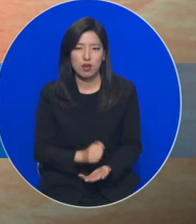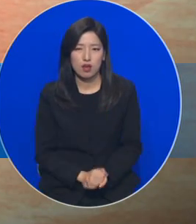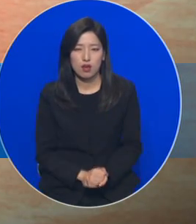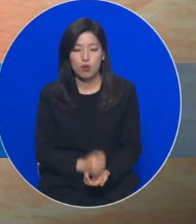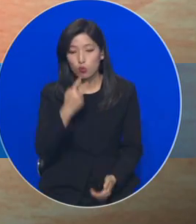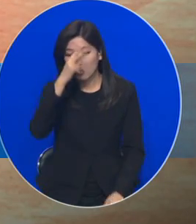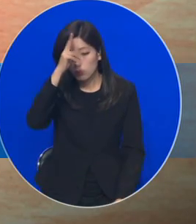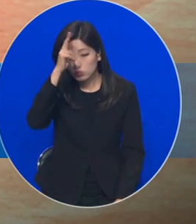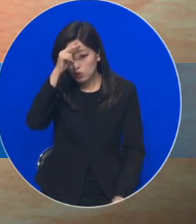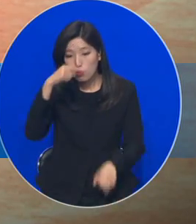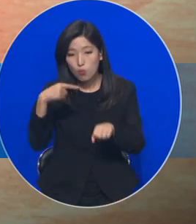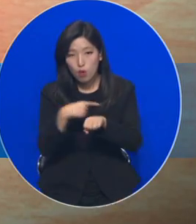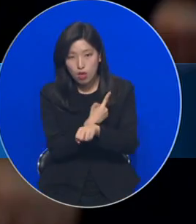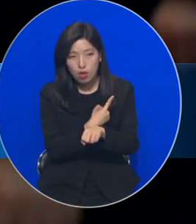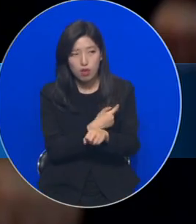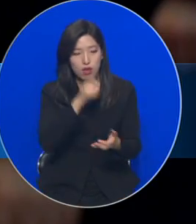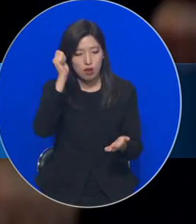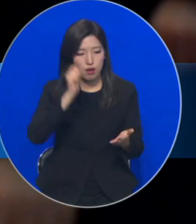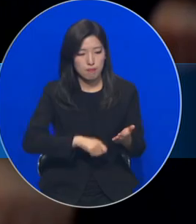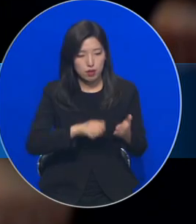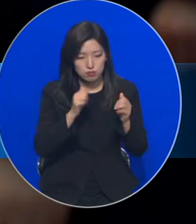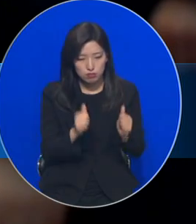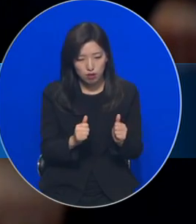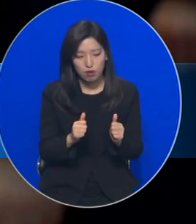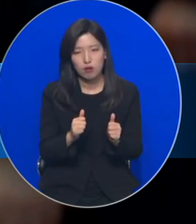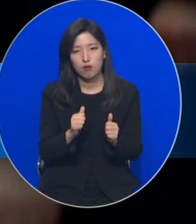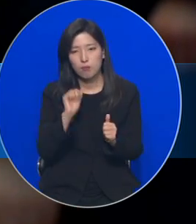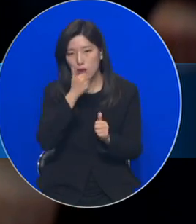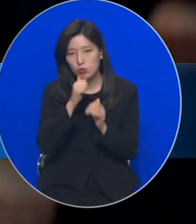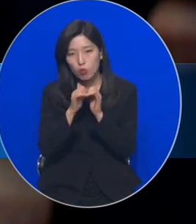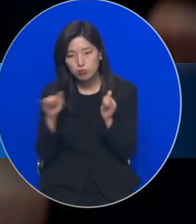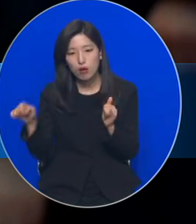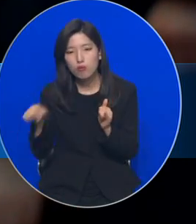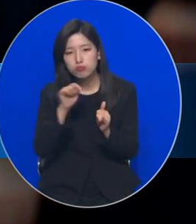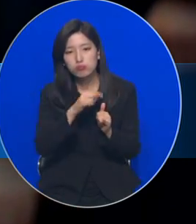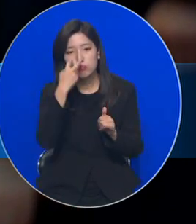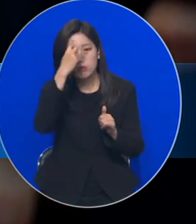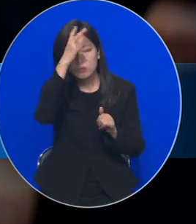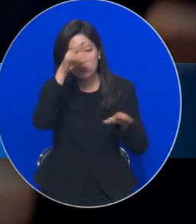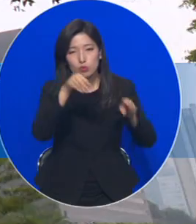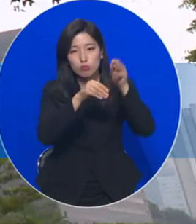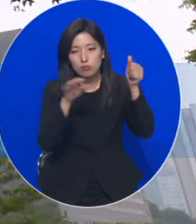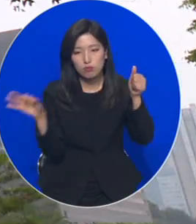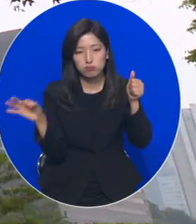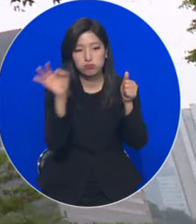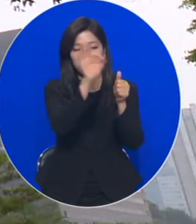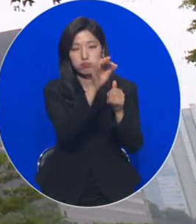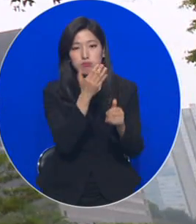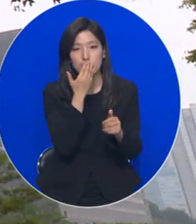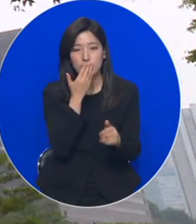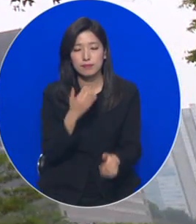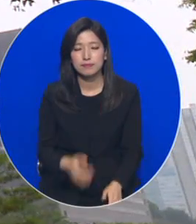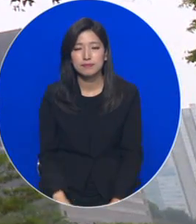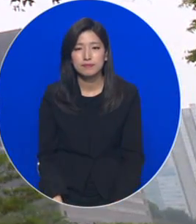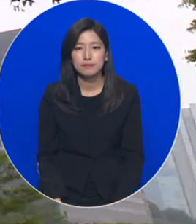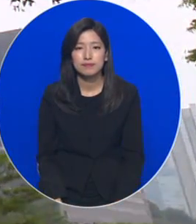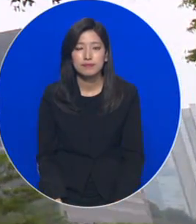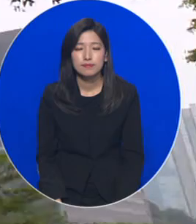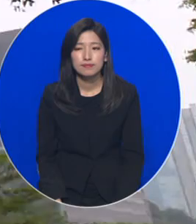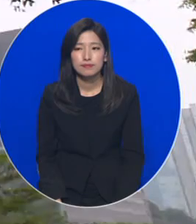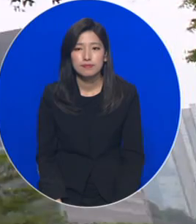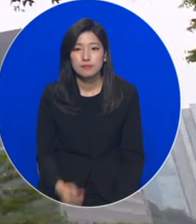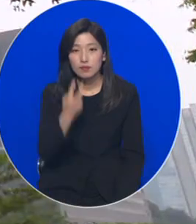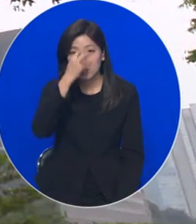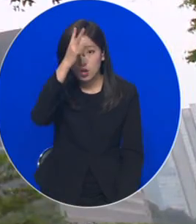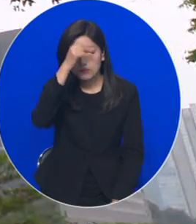이외에도 판사, 변호사 등 다양한 출신의 후보 중에서 검찰총장을 임명할 수 있도록 하고 있습니다. 개혁위는 이를 통해 검찰 조직의